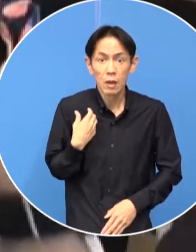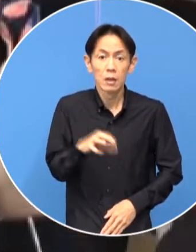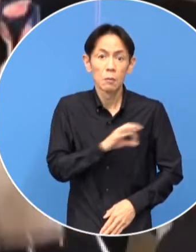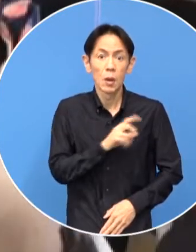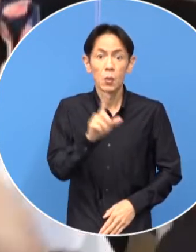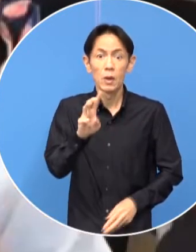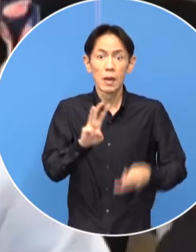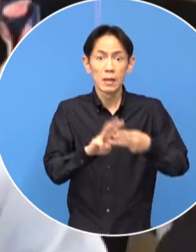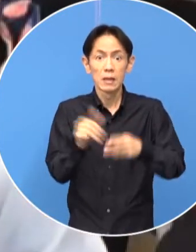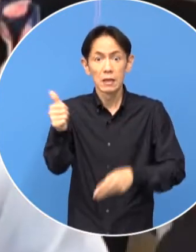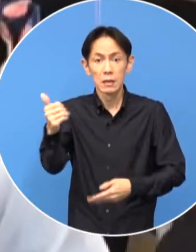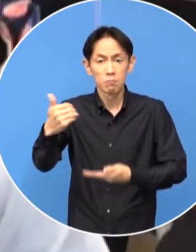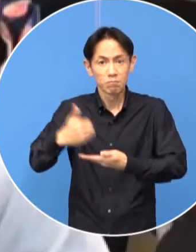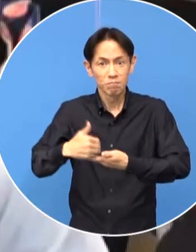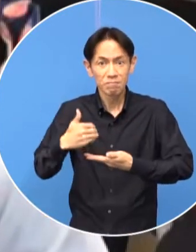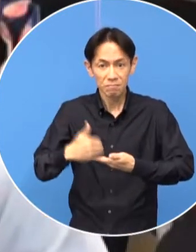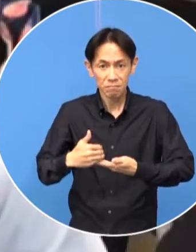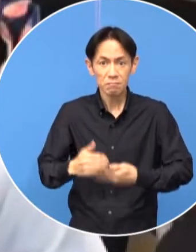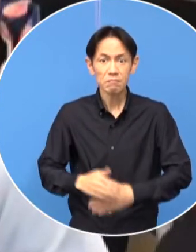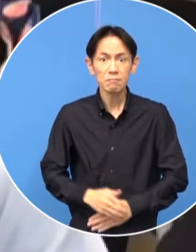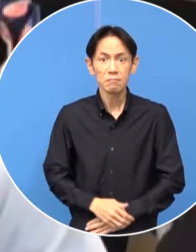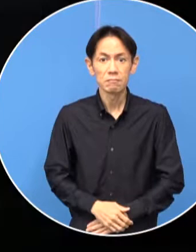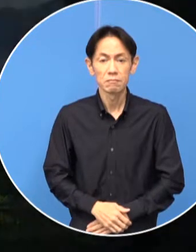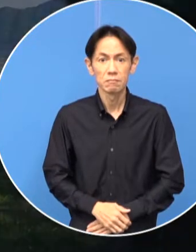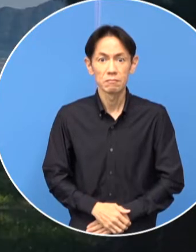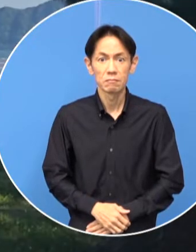田健太郎さんにもお話を伺いました。